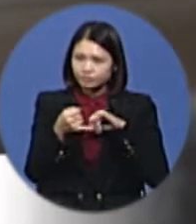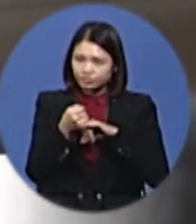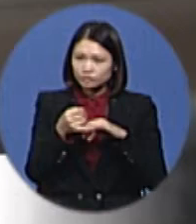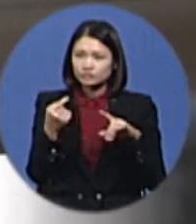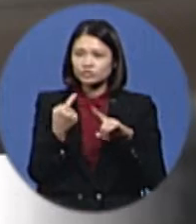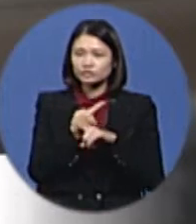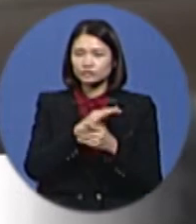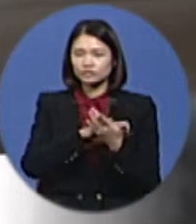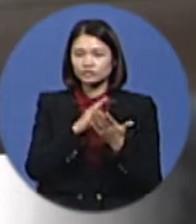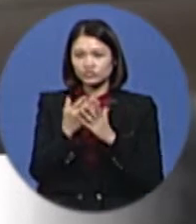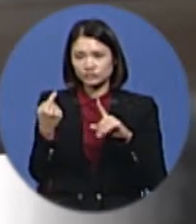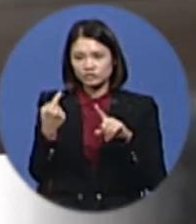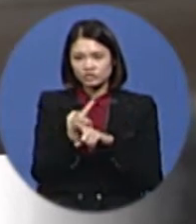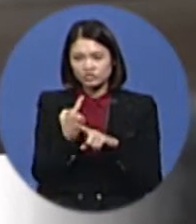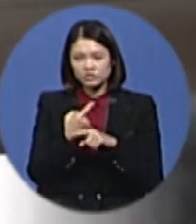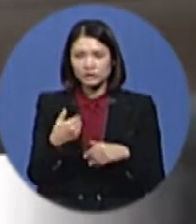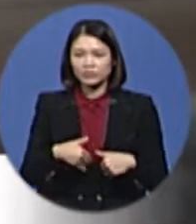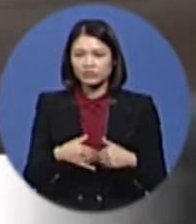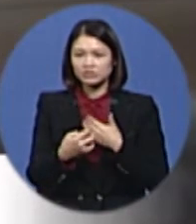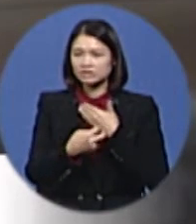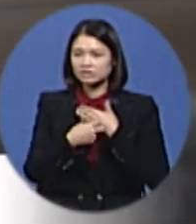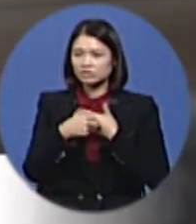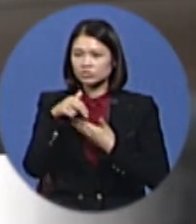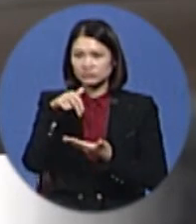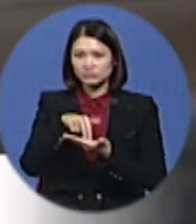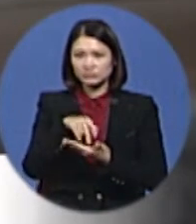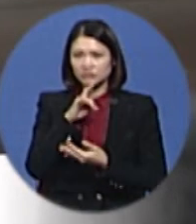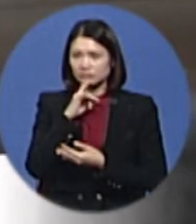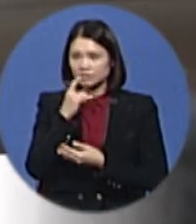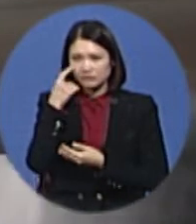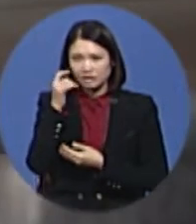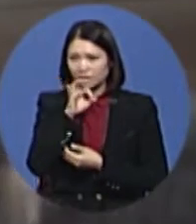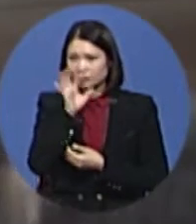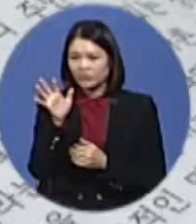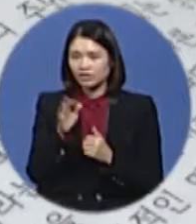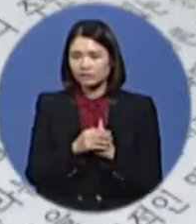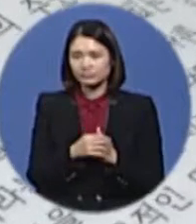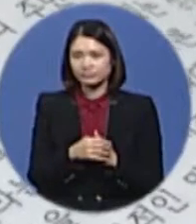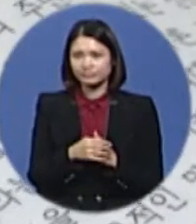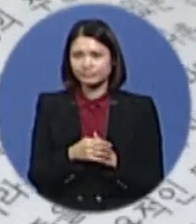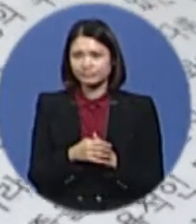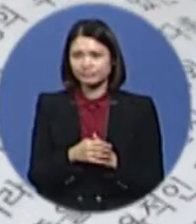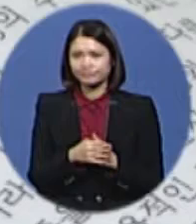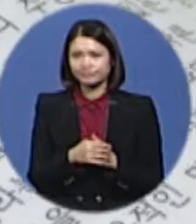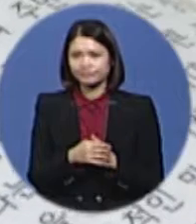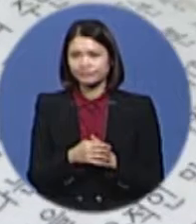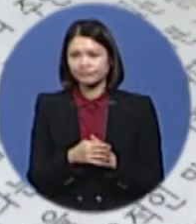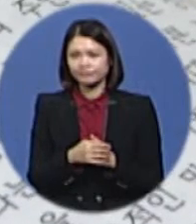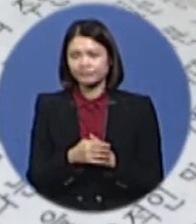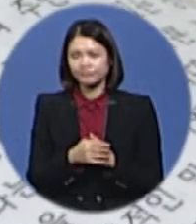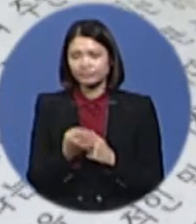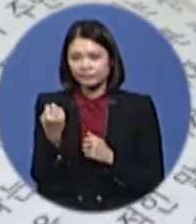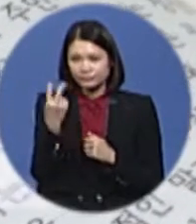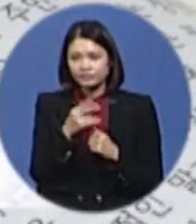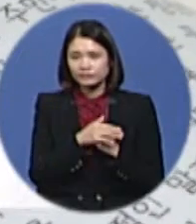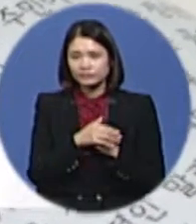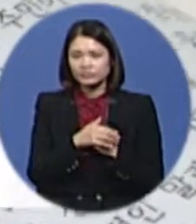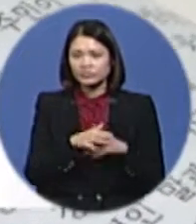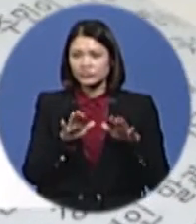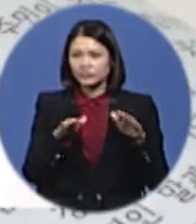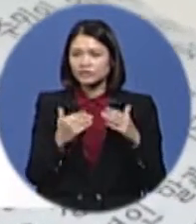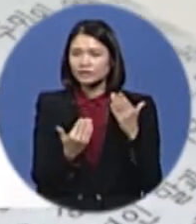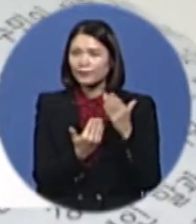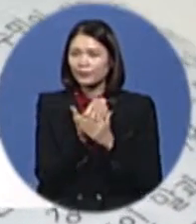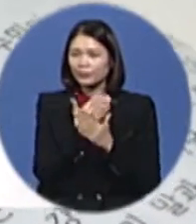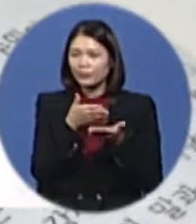돼야 되겠죠. 의료적인 측면에서만 놓고 볼 수는 없기 때문에 수정이 돼야 한다. 한편 현재 발의